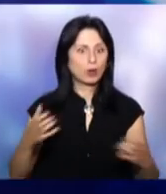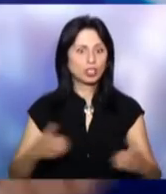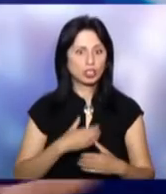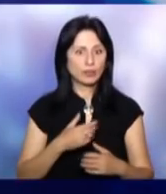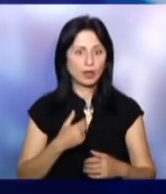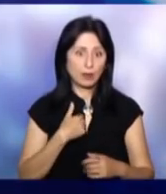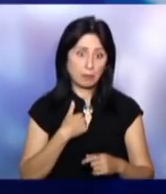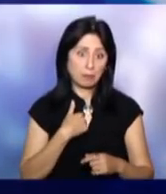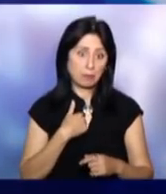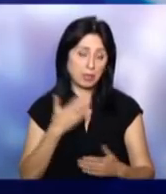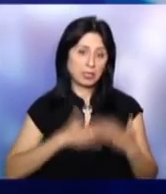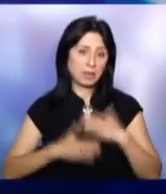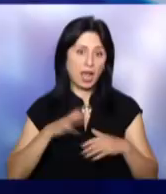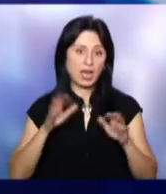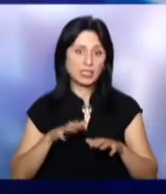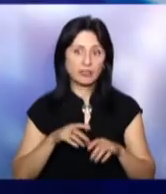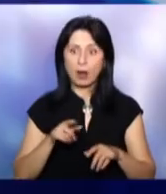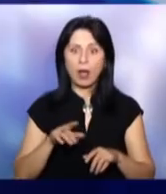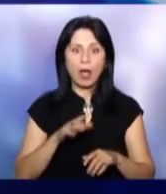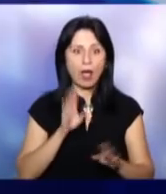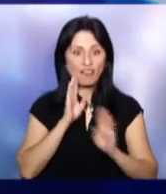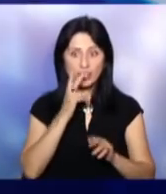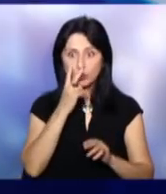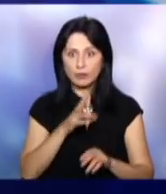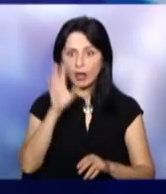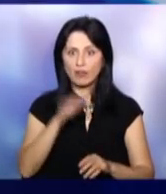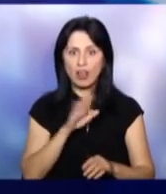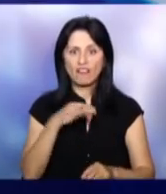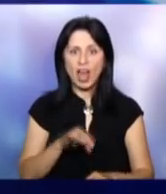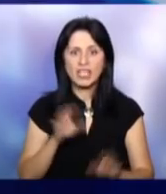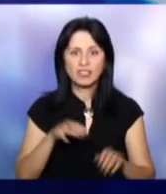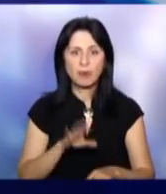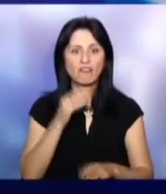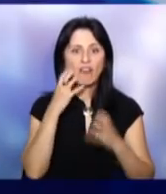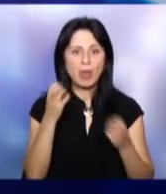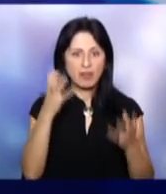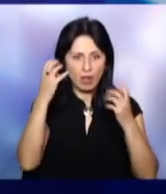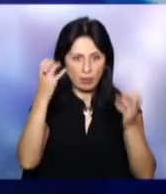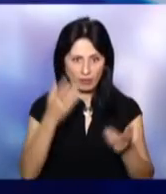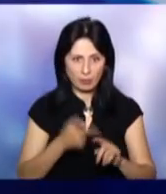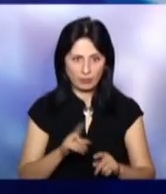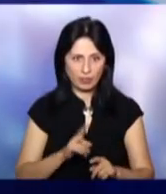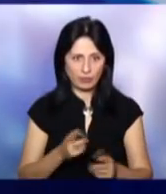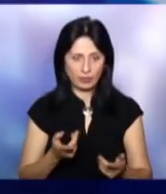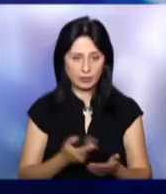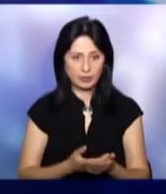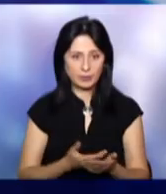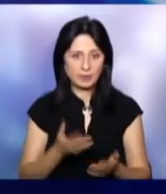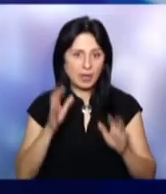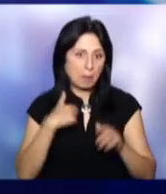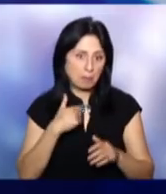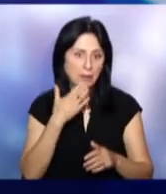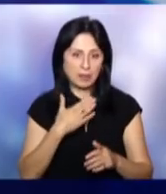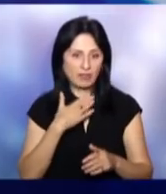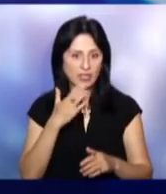სულ სიხარულს მგვრიდა და მგვრის ეხლაც. ალბათ ვერაფერი ვერ შემაშინებს წარღვნაშიც, რომ მოუყვე მხიარულად ვიჭყუპალოებ, ასე მგონია, ისე